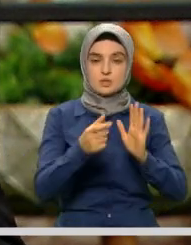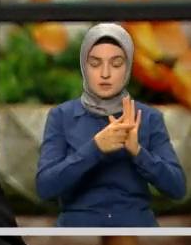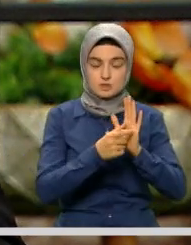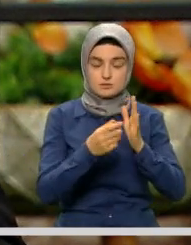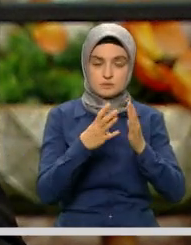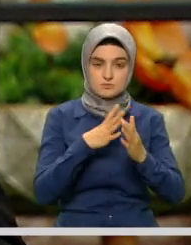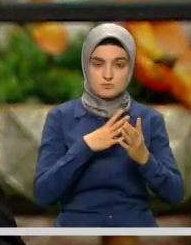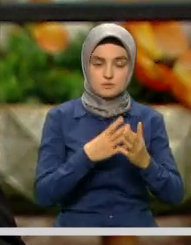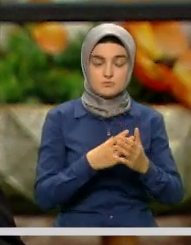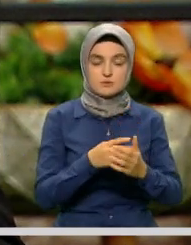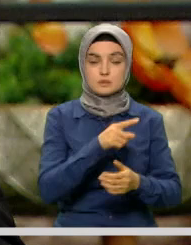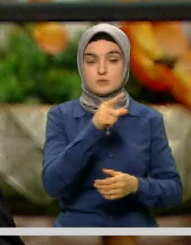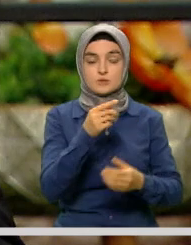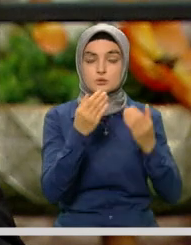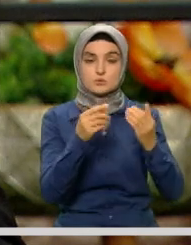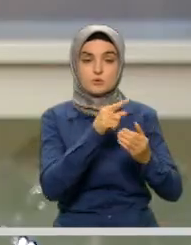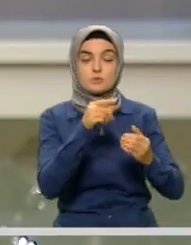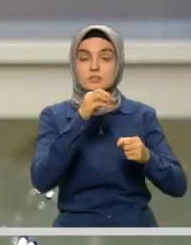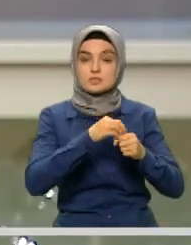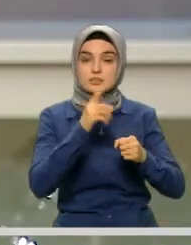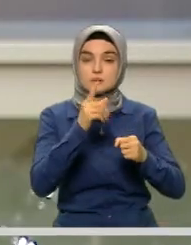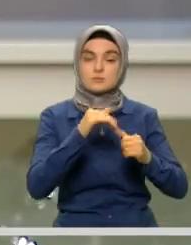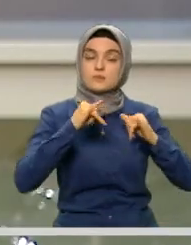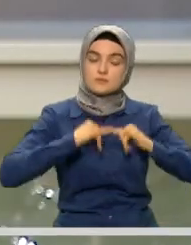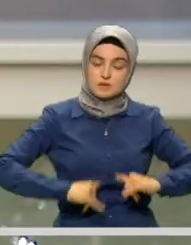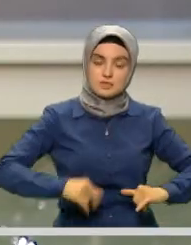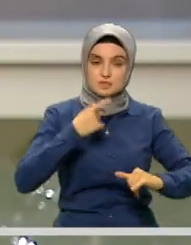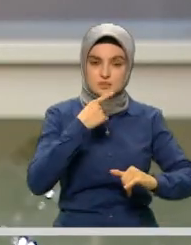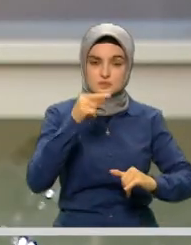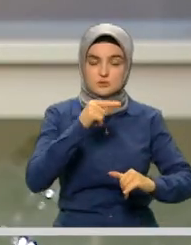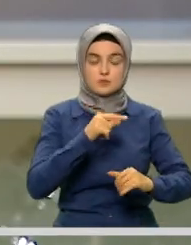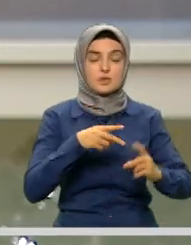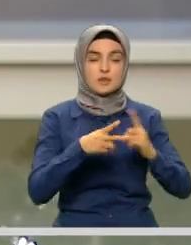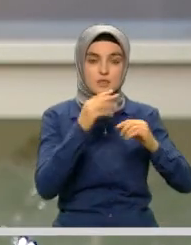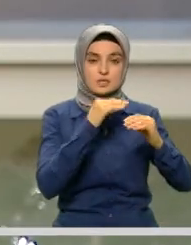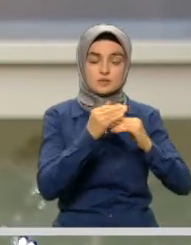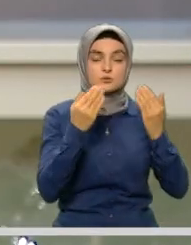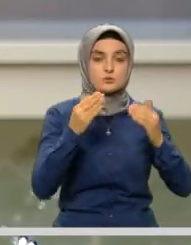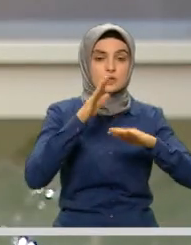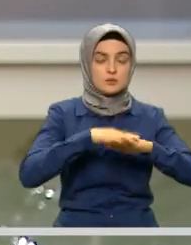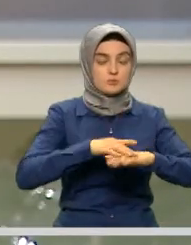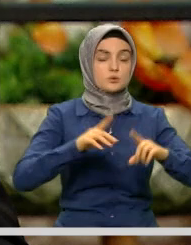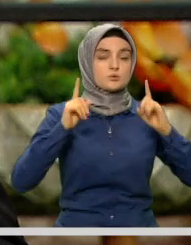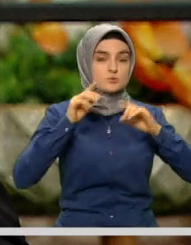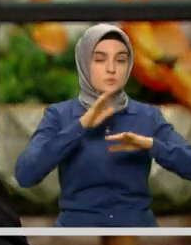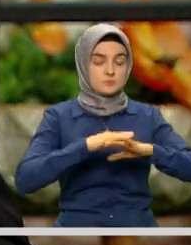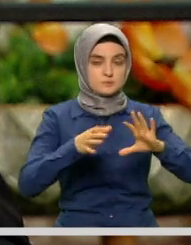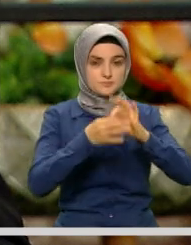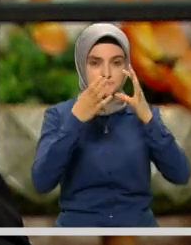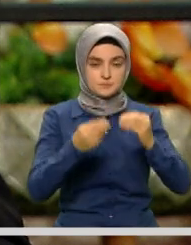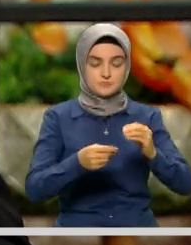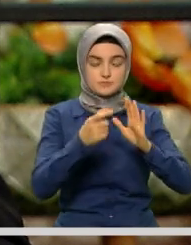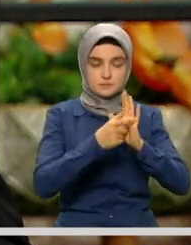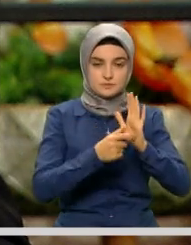geçer. Senin duan onlar için bir sekinettir. Yani ashabına dua etmesi, onlar adına tevbe etmesiyle ilgili ayet-i kerimeler vardır.